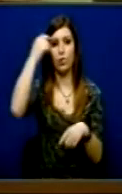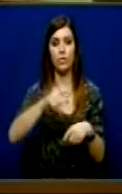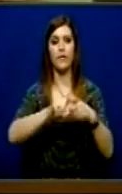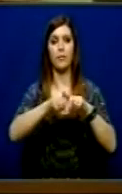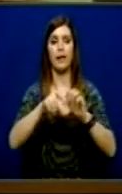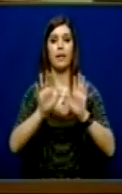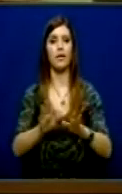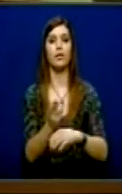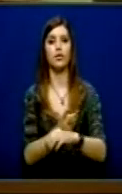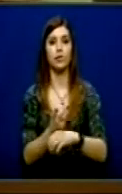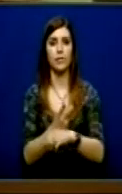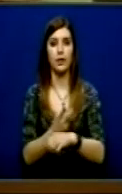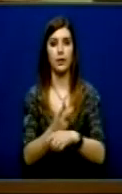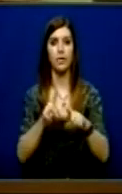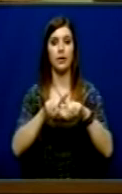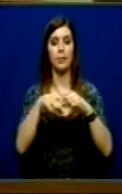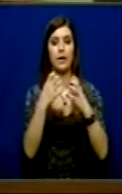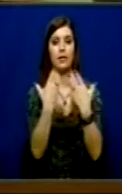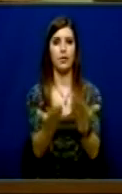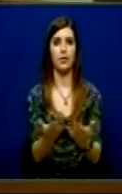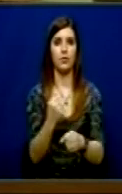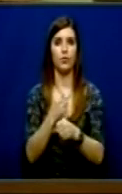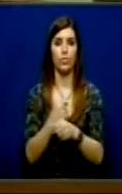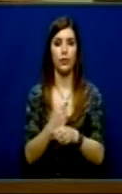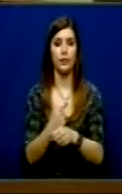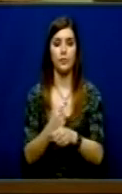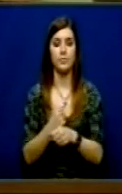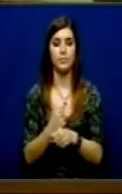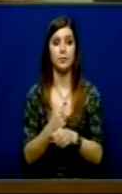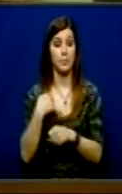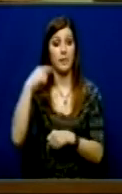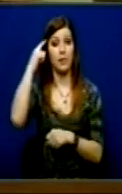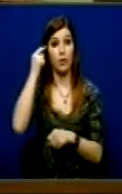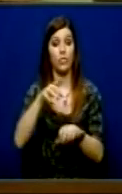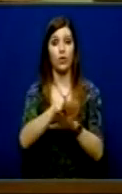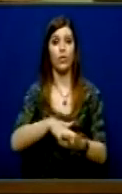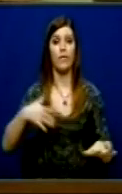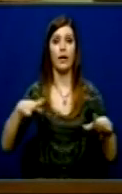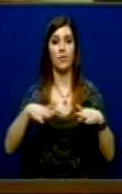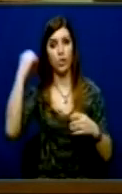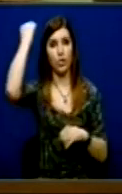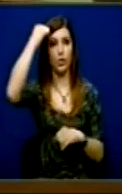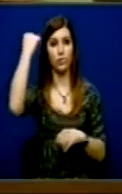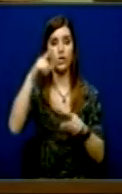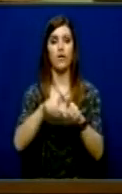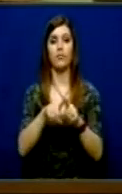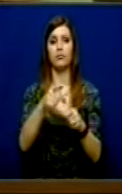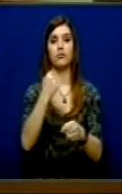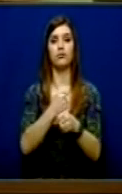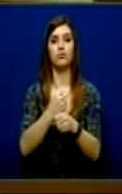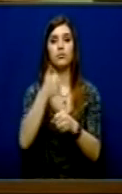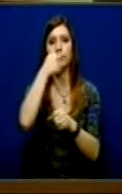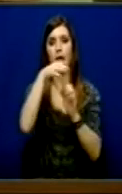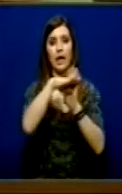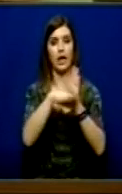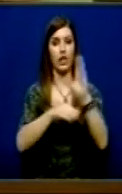të prodhimit që u kishte dhënë atyre këto mjete në shfrytëzim. Ne mendojmë se Kuvendi i Republikës Kosovës, në cilësinë e organit më të lartë